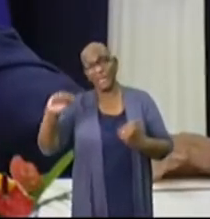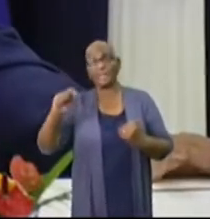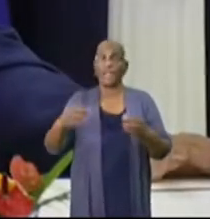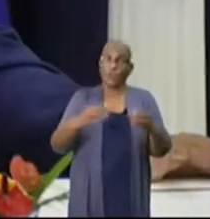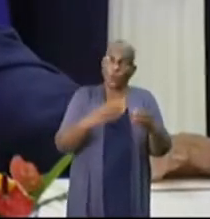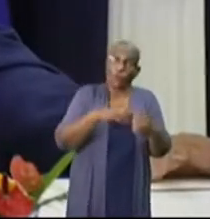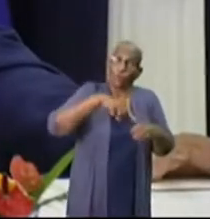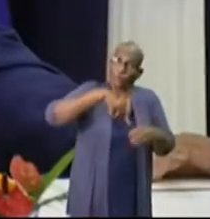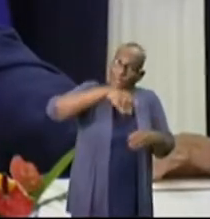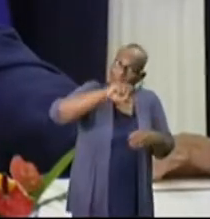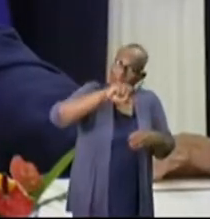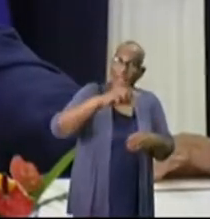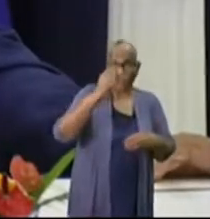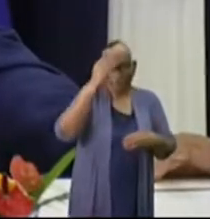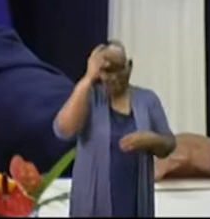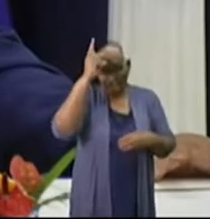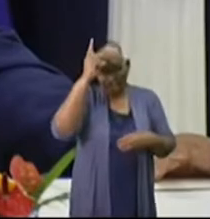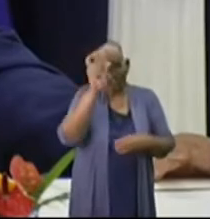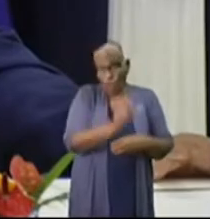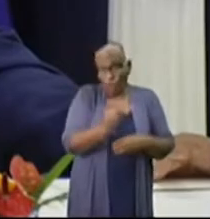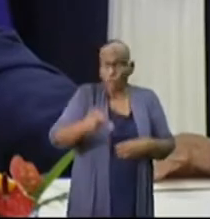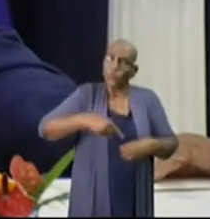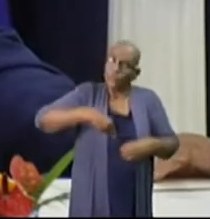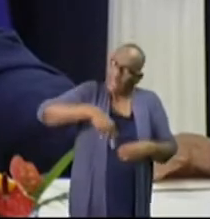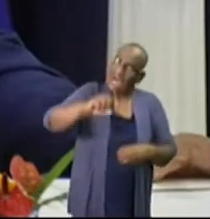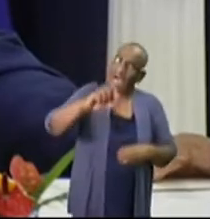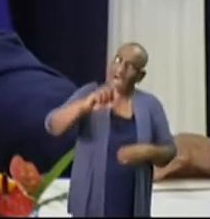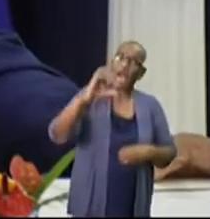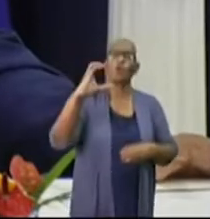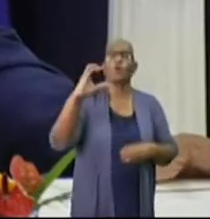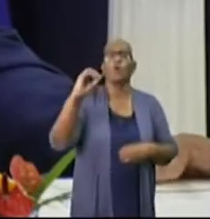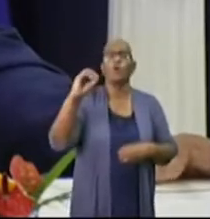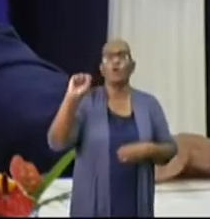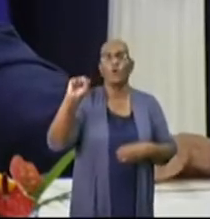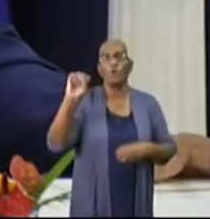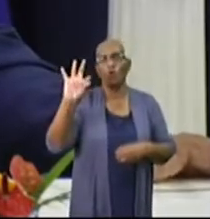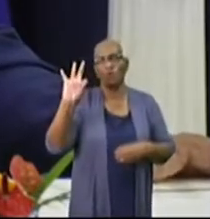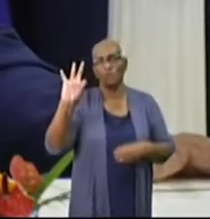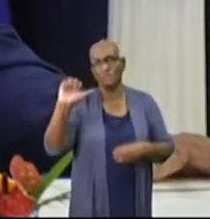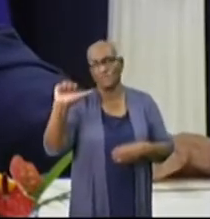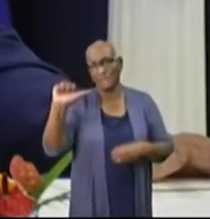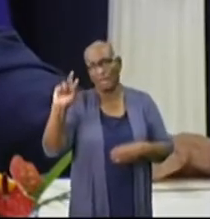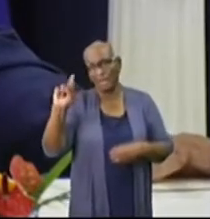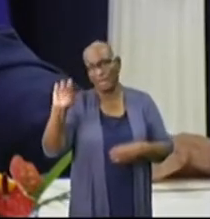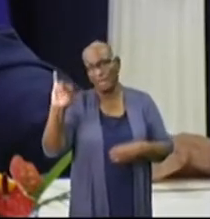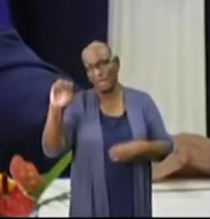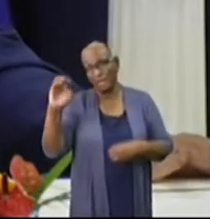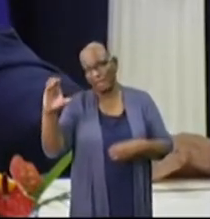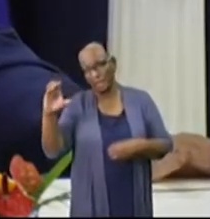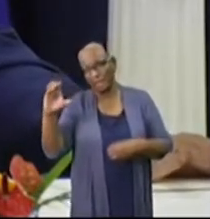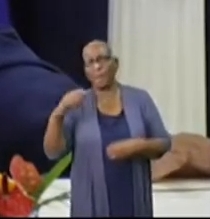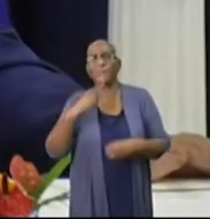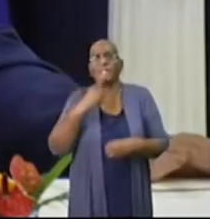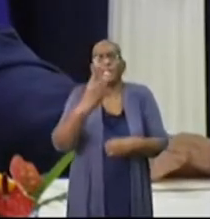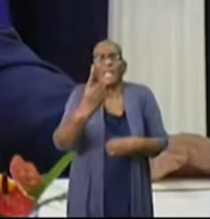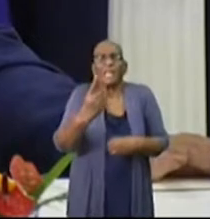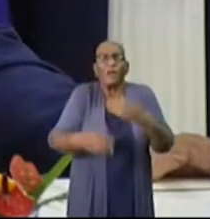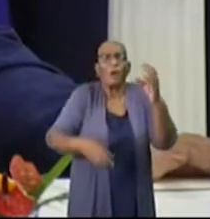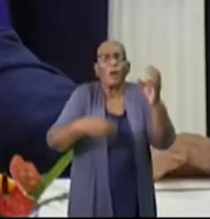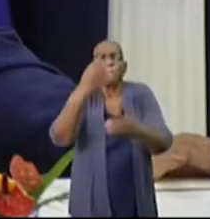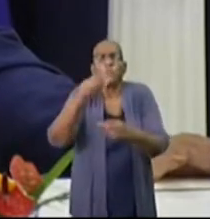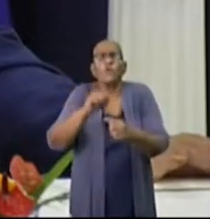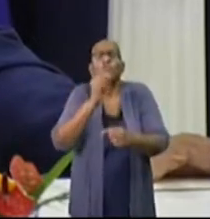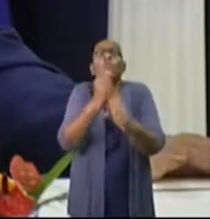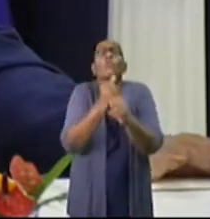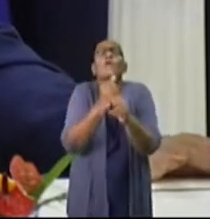Rica deskundigen om samen met Costa Rica te kijken welke modaliteiten ze daar allemaal ontwikkeld hebben